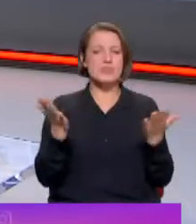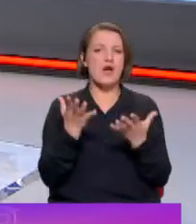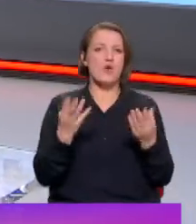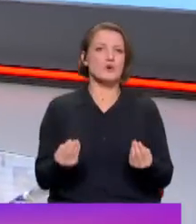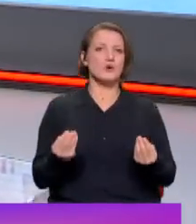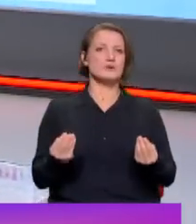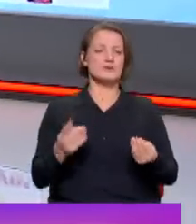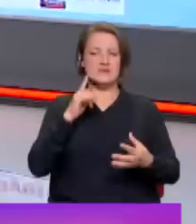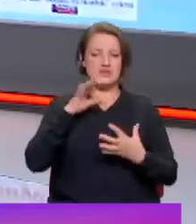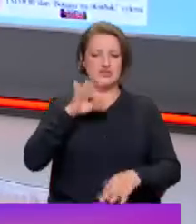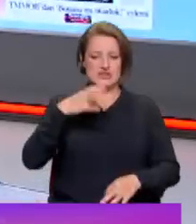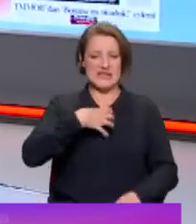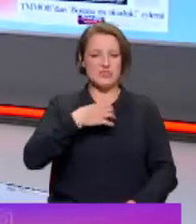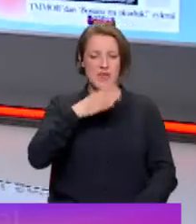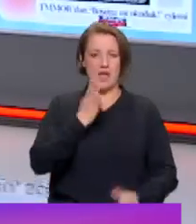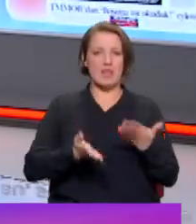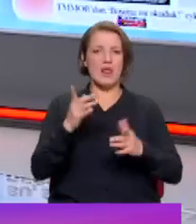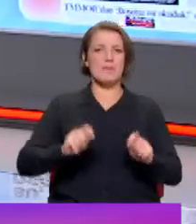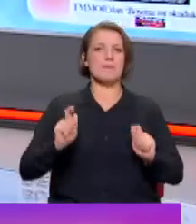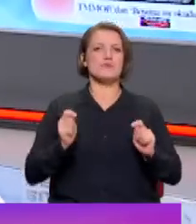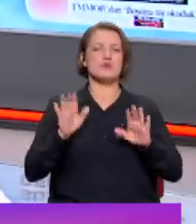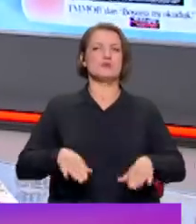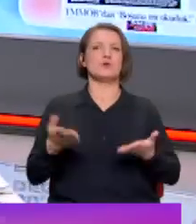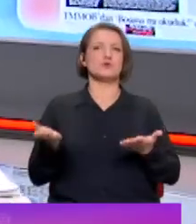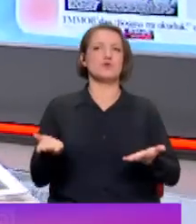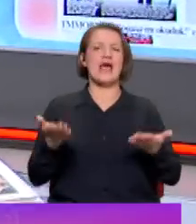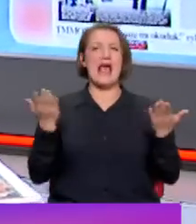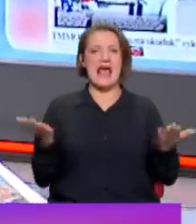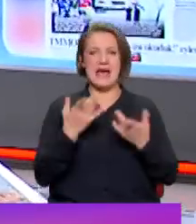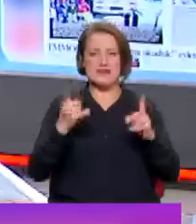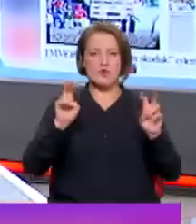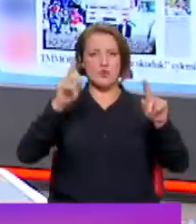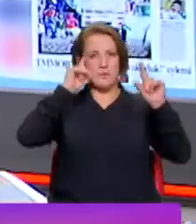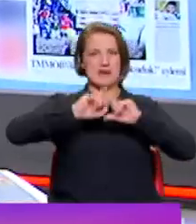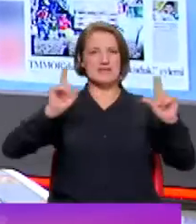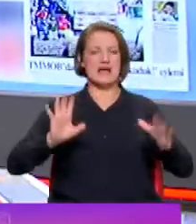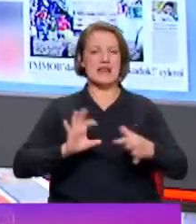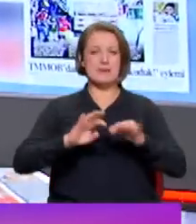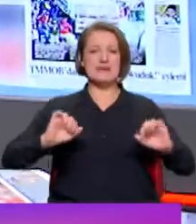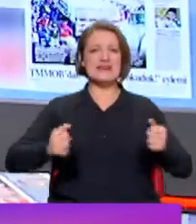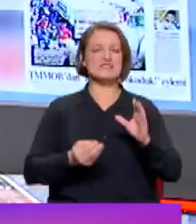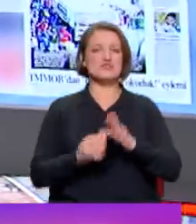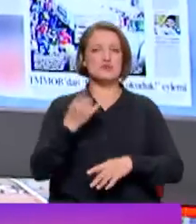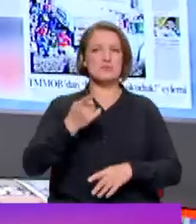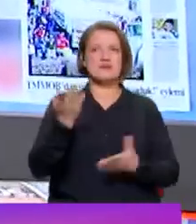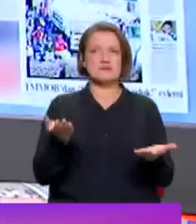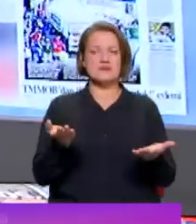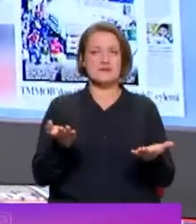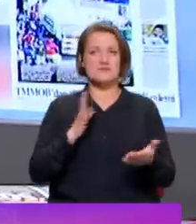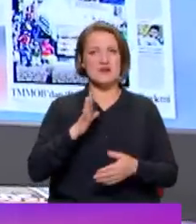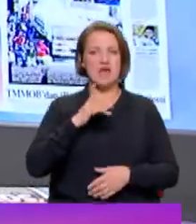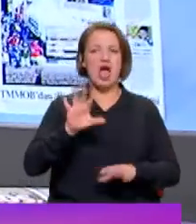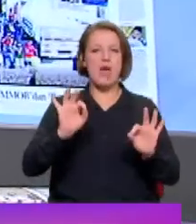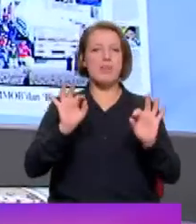oluyor kişi kendi adaletini sağlamak zorunda kalıyor Eğer bir Konu başlığı ile ilgili bir kriz çıkıyorsa bir yoksunluk yaşanıyorsa